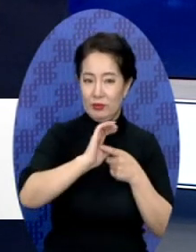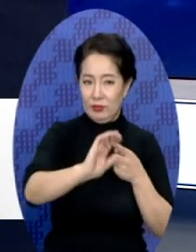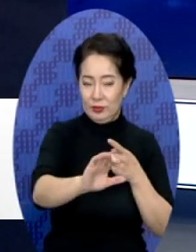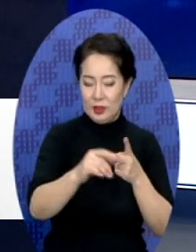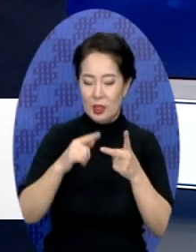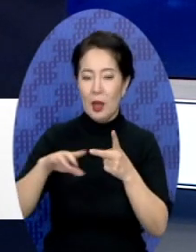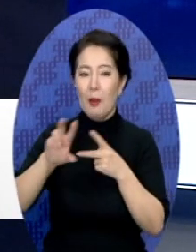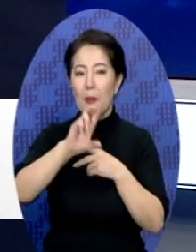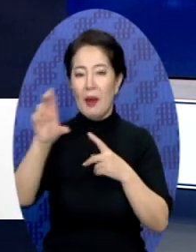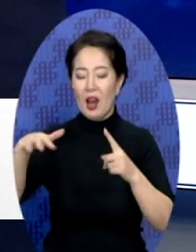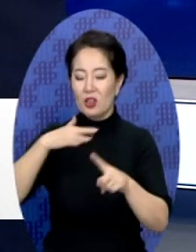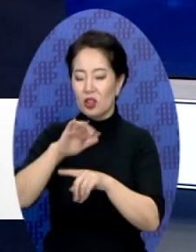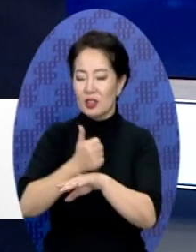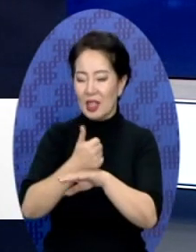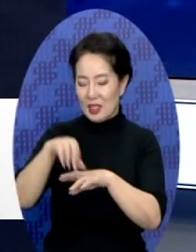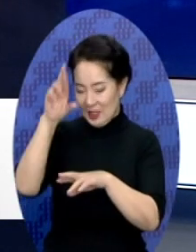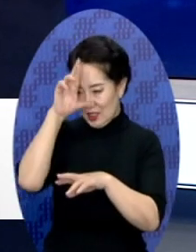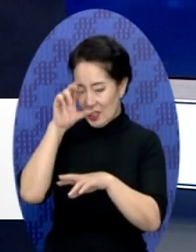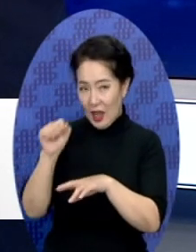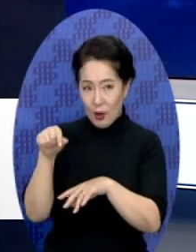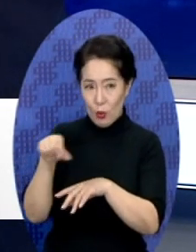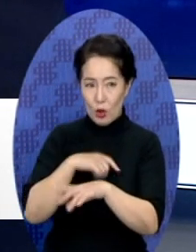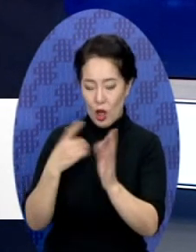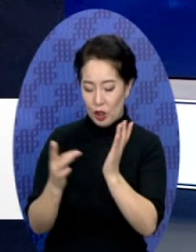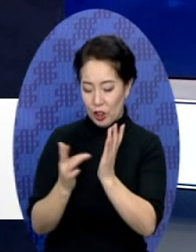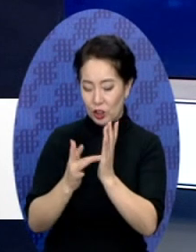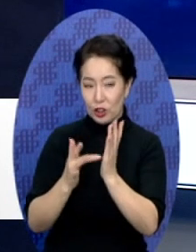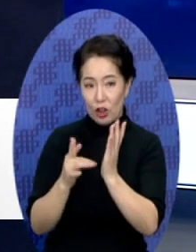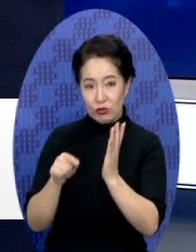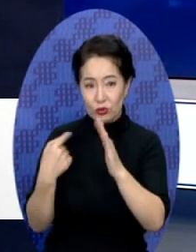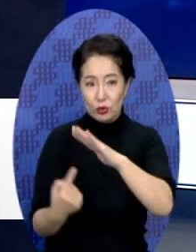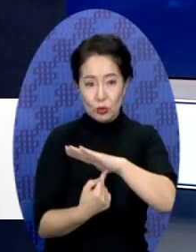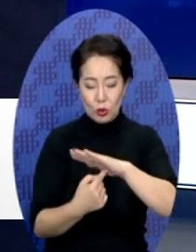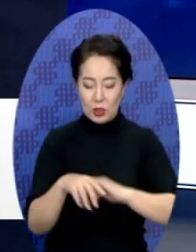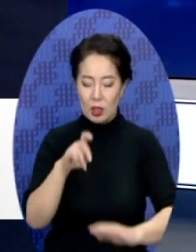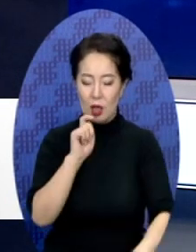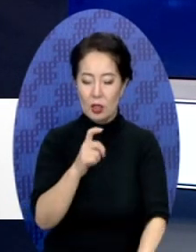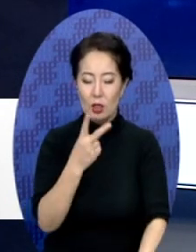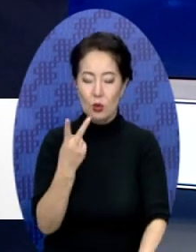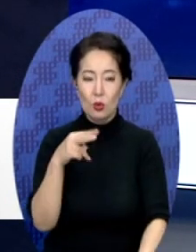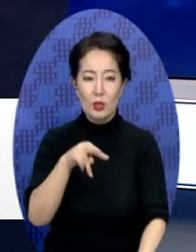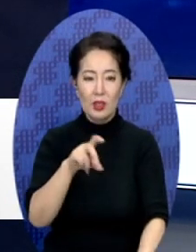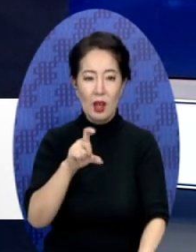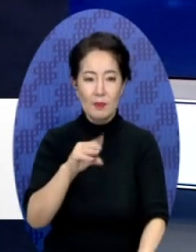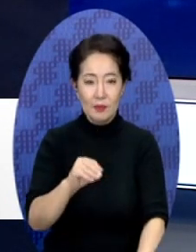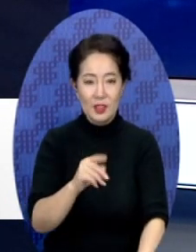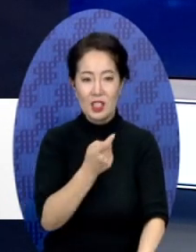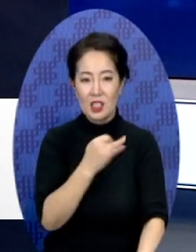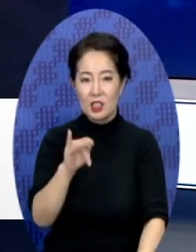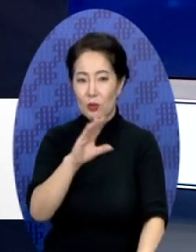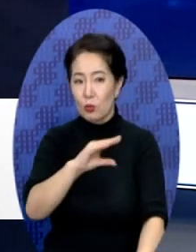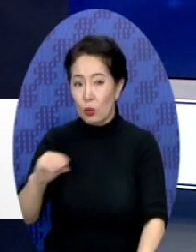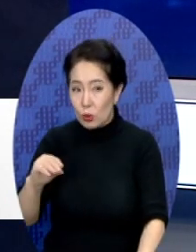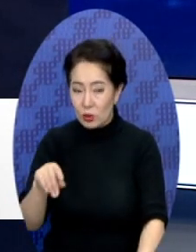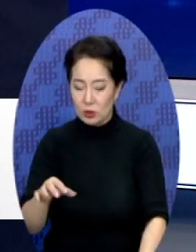байгаль орчин аюул жуулчлал яам бол одоо технологи цорьсон энэ хүү өвлөмжийн ялгарлыг бууруулах энэ технологиуд нэвтрүүлэх чиглэлээр бол